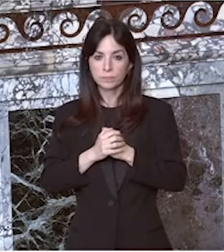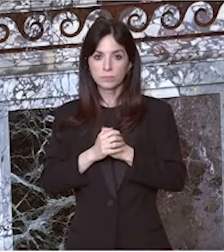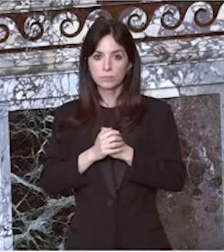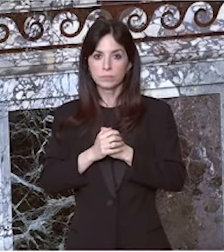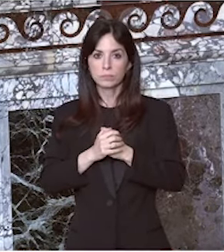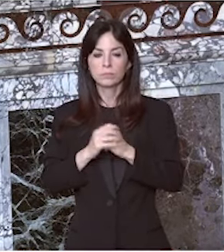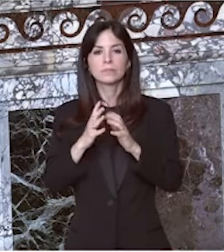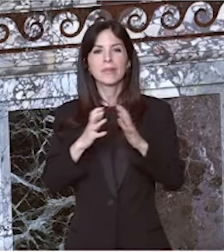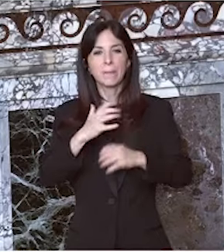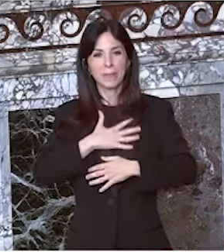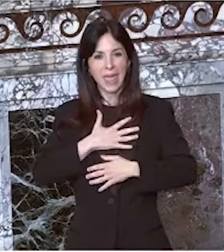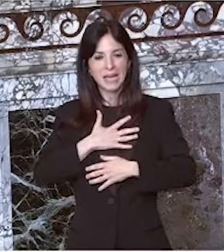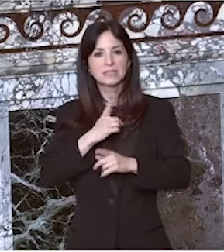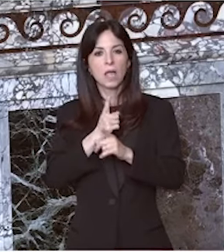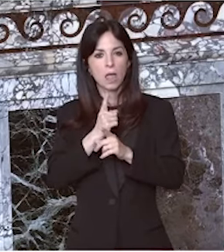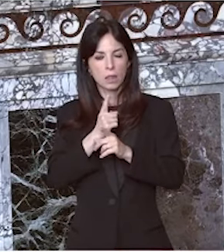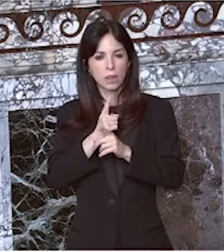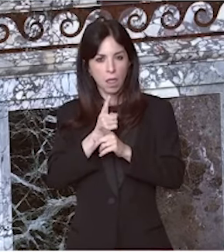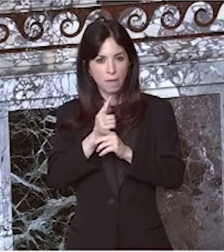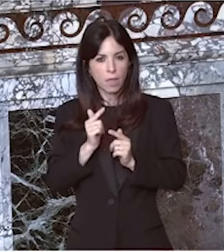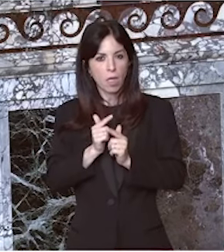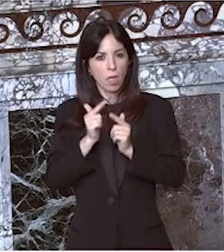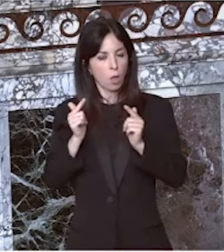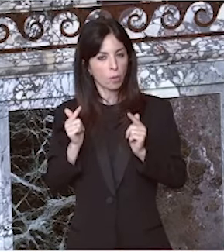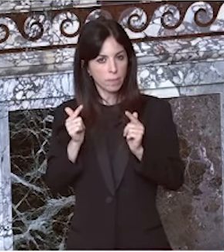Le nostre imprese devono inoltre intensificare